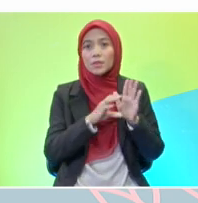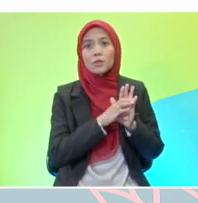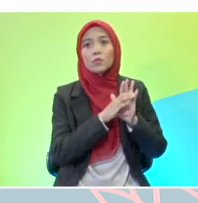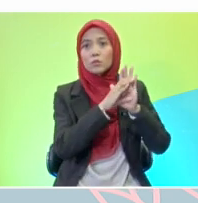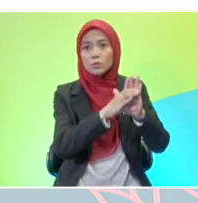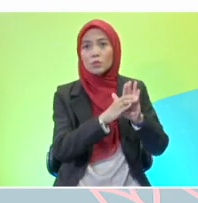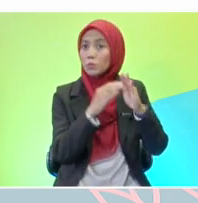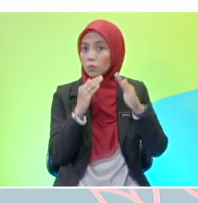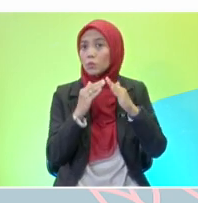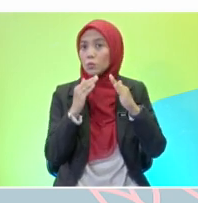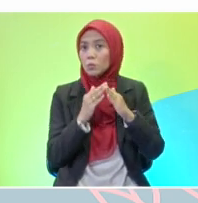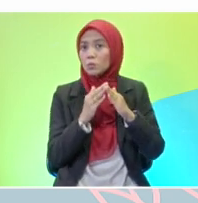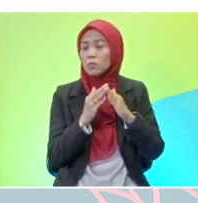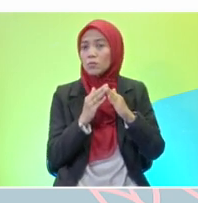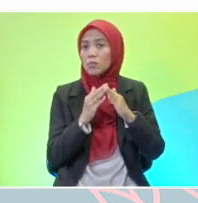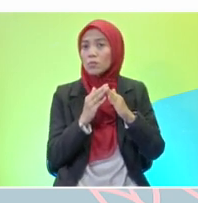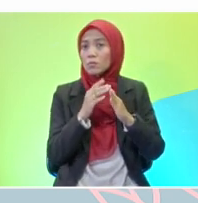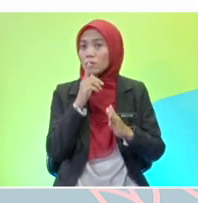kalau kita Tengok rumah tradisional